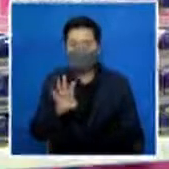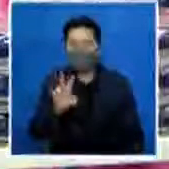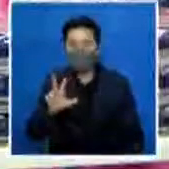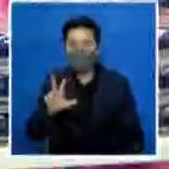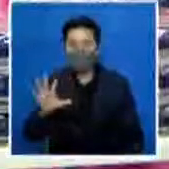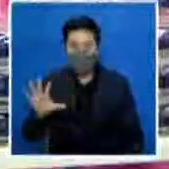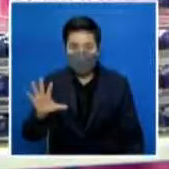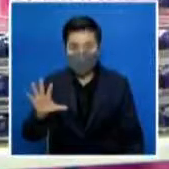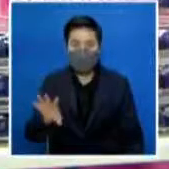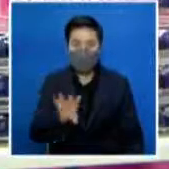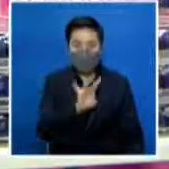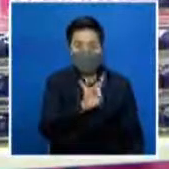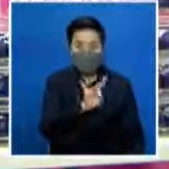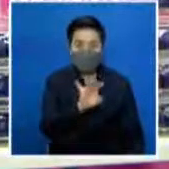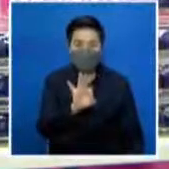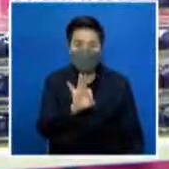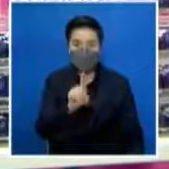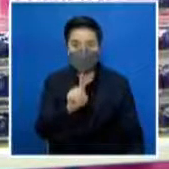8915435